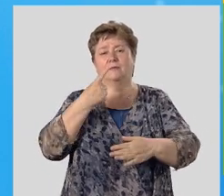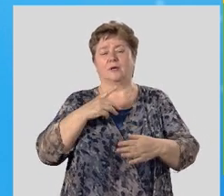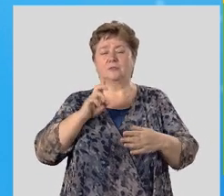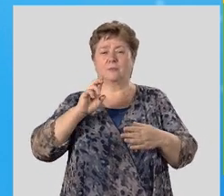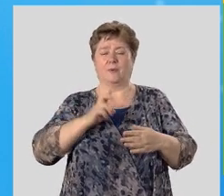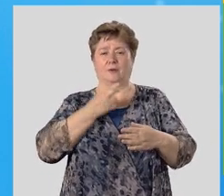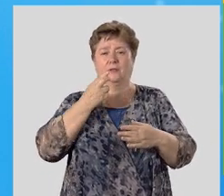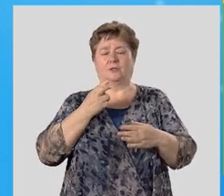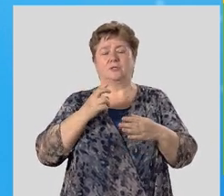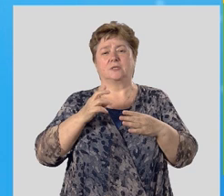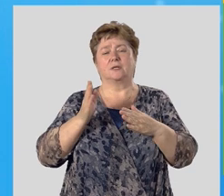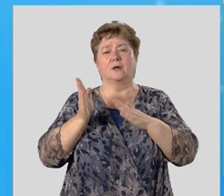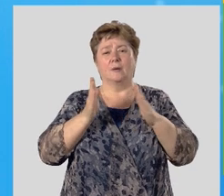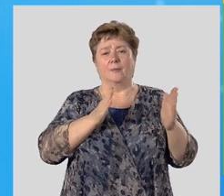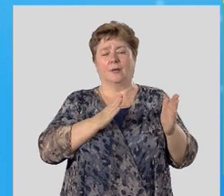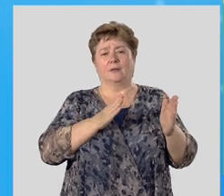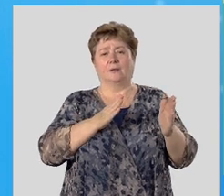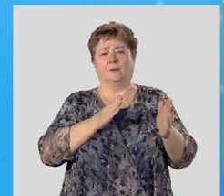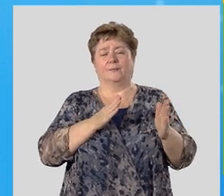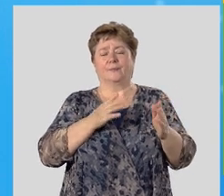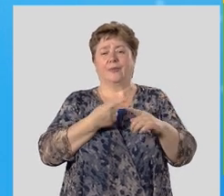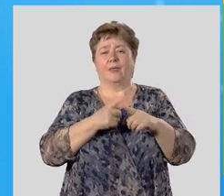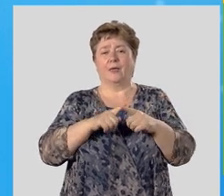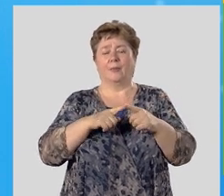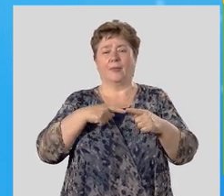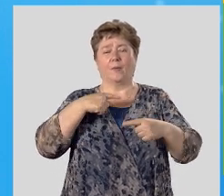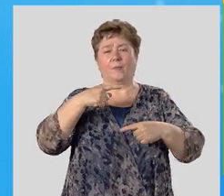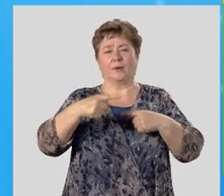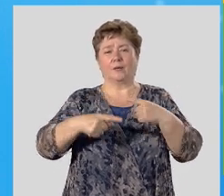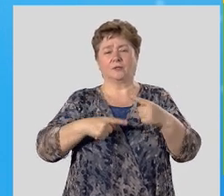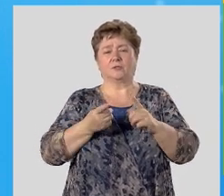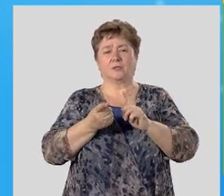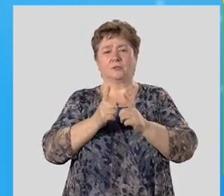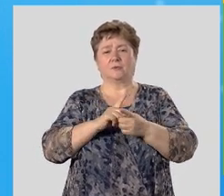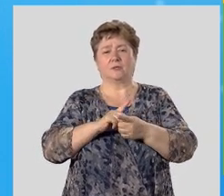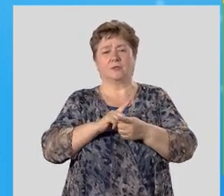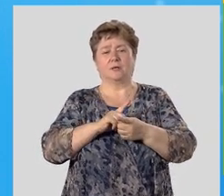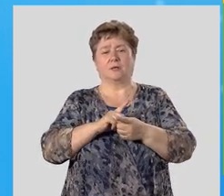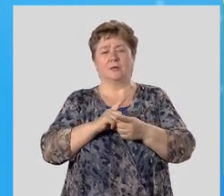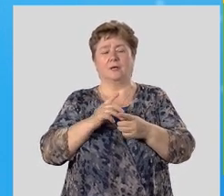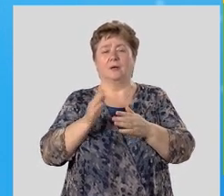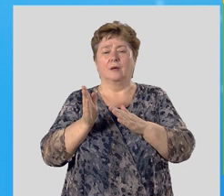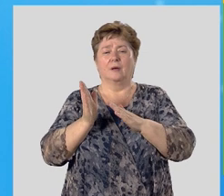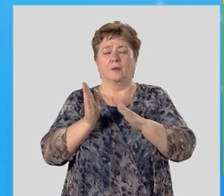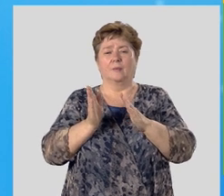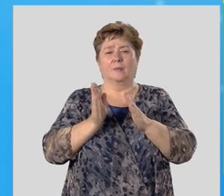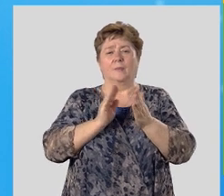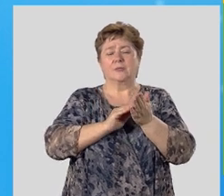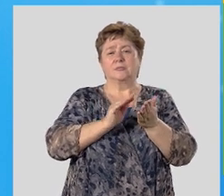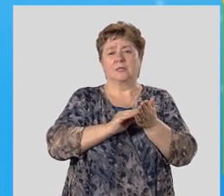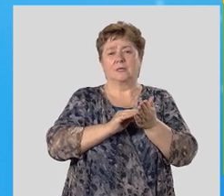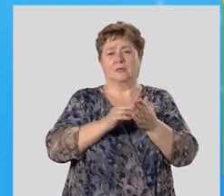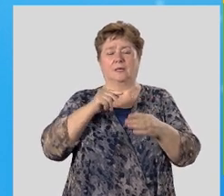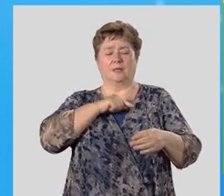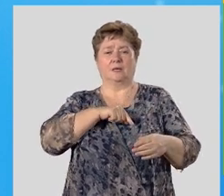проявляются в биологических ритмах. Это периодические изменения интенсивности